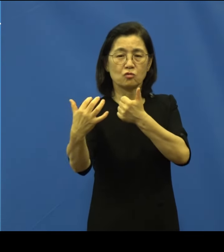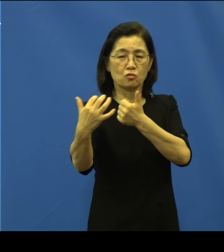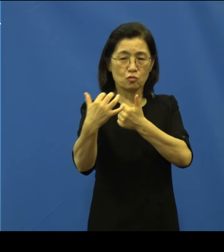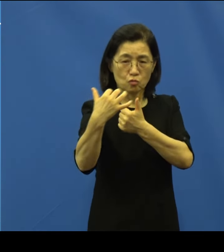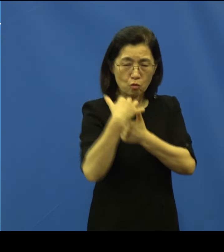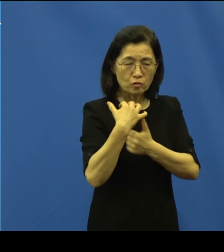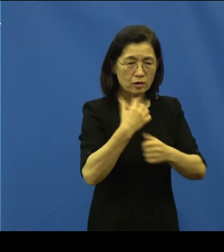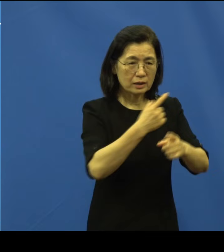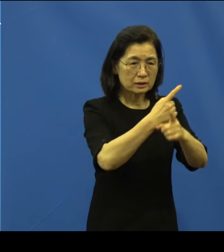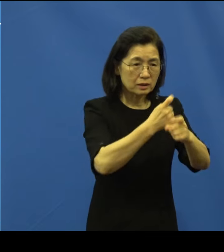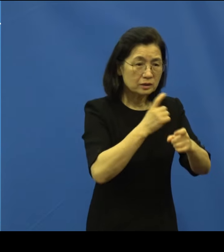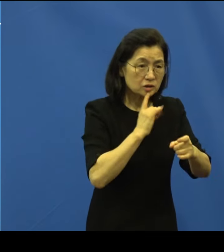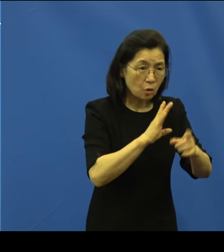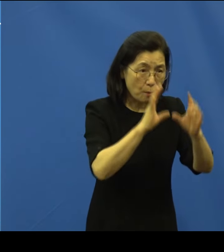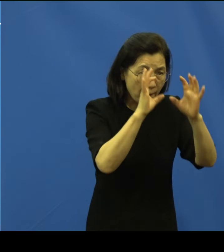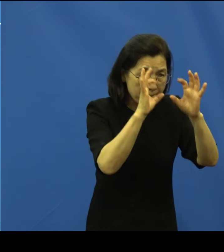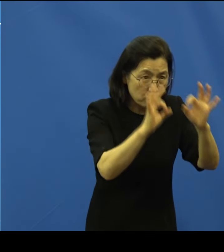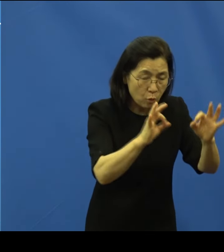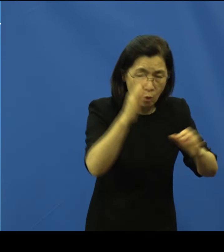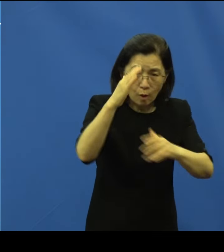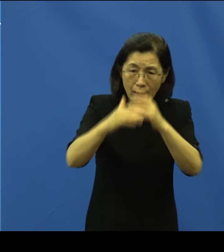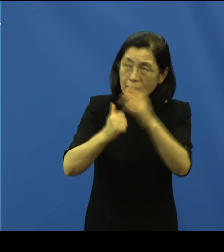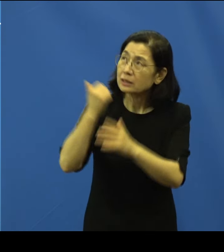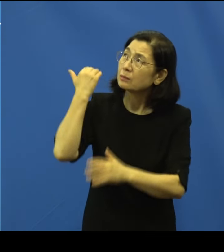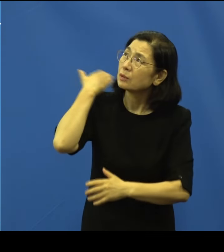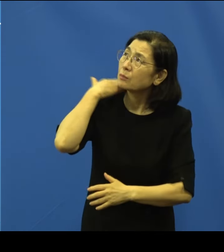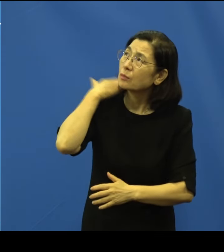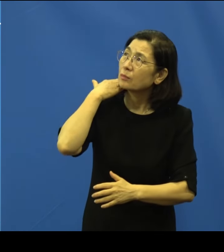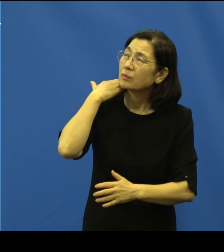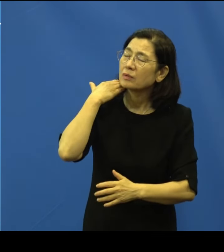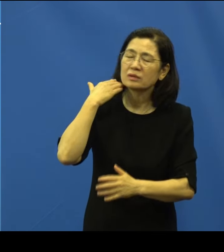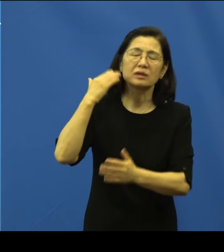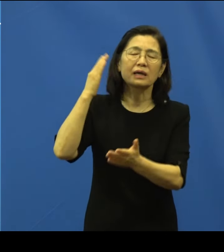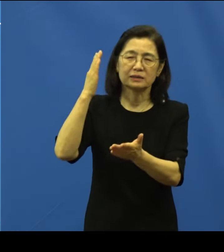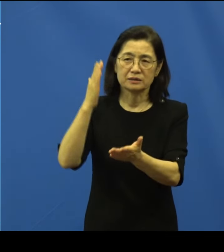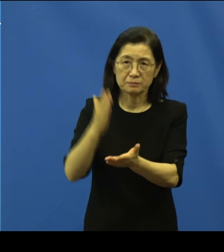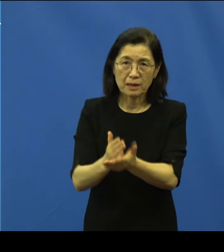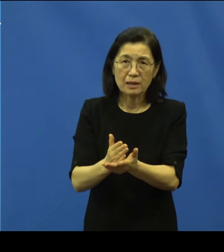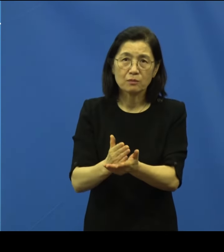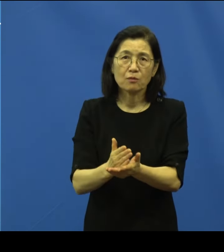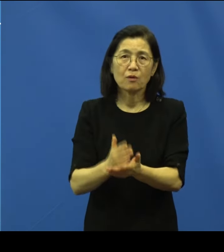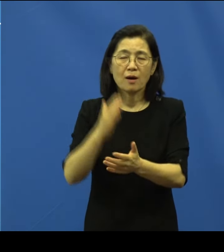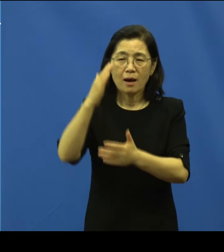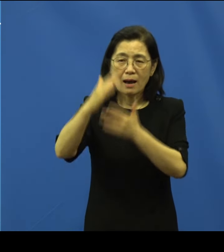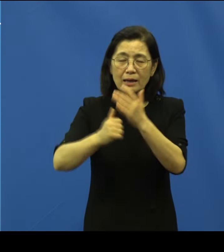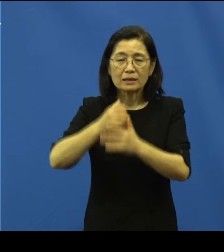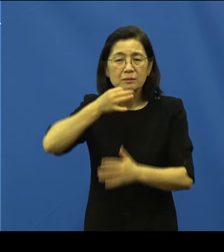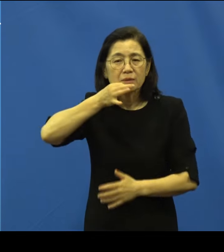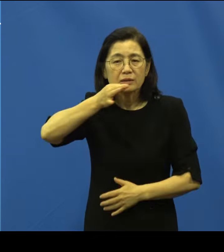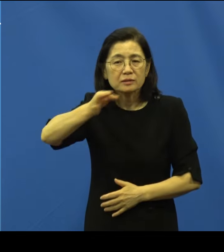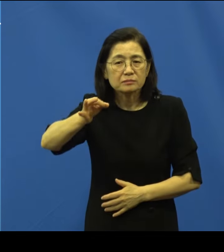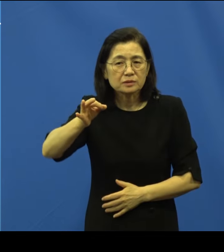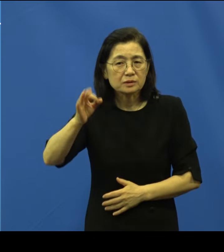보이지 않으면 이길 길이 없습니다. 하나님의 인도하심이 보이고 하나님의 음성이 들리면 이기는 거예요.